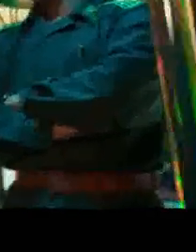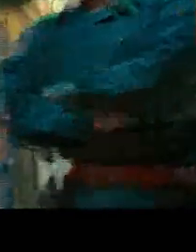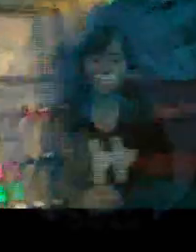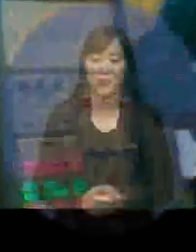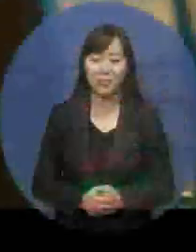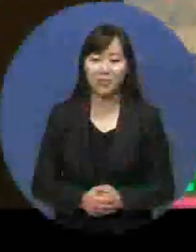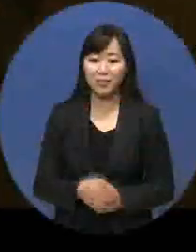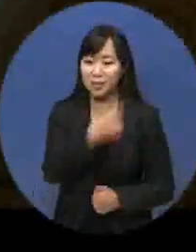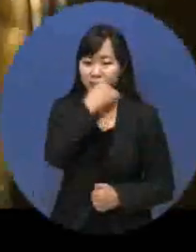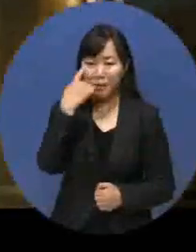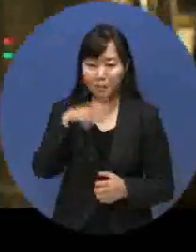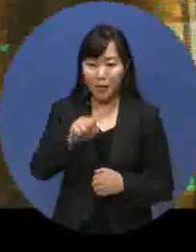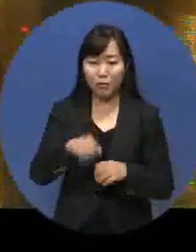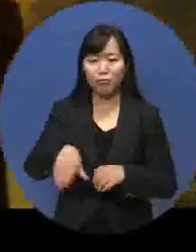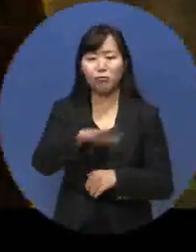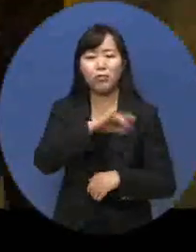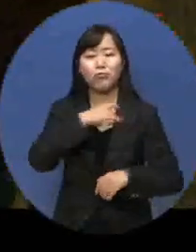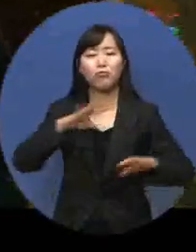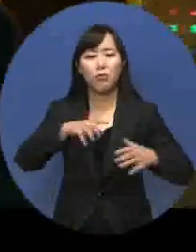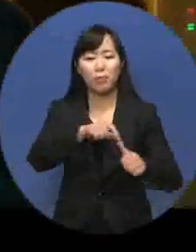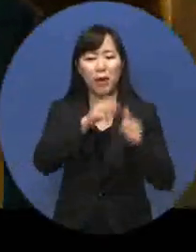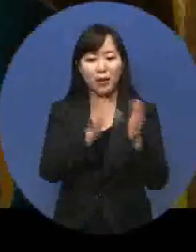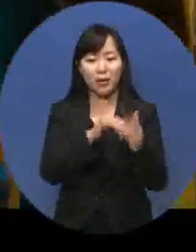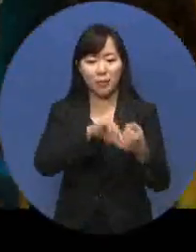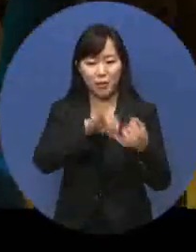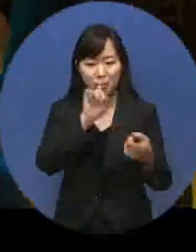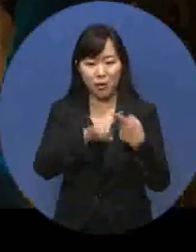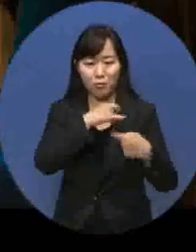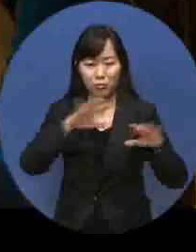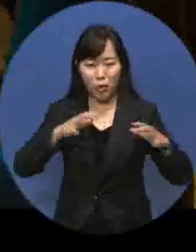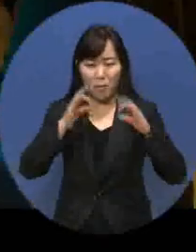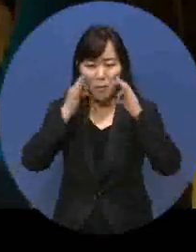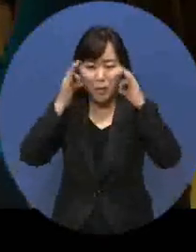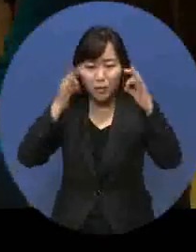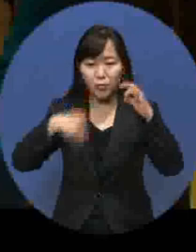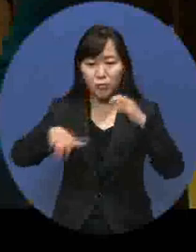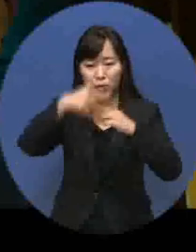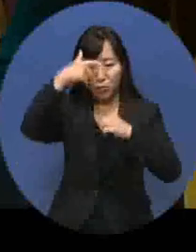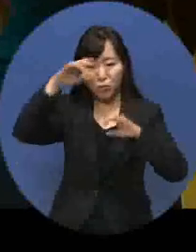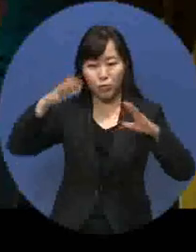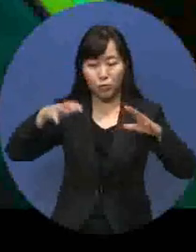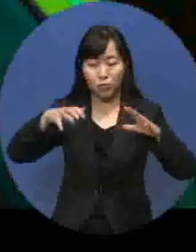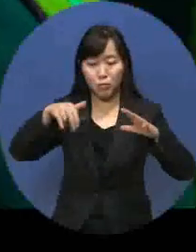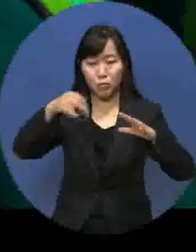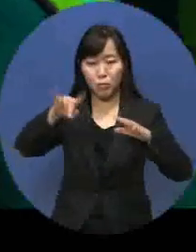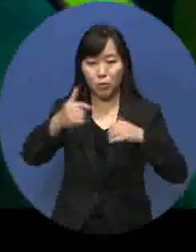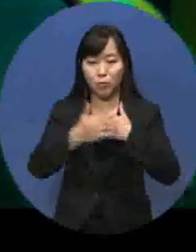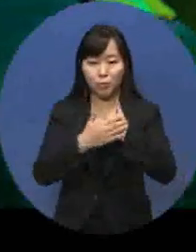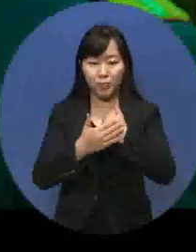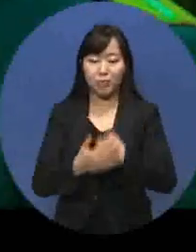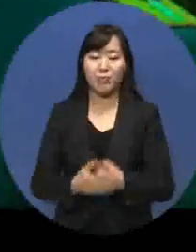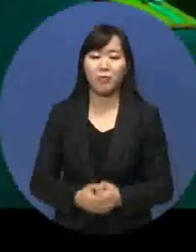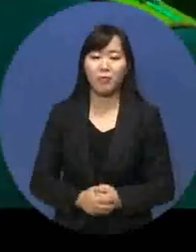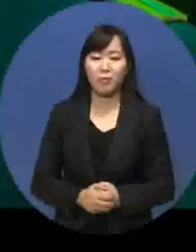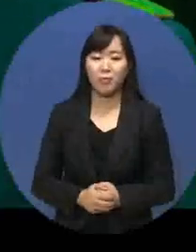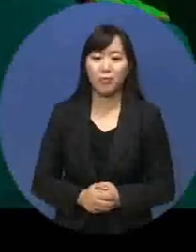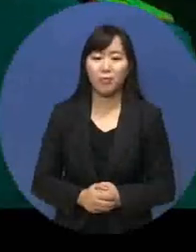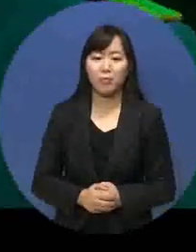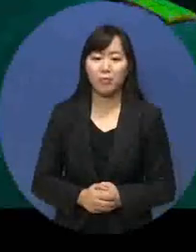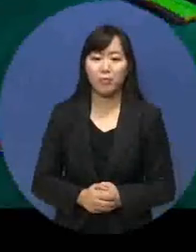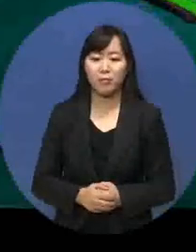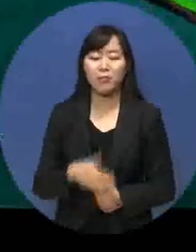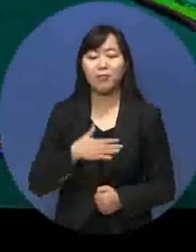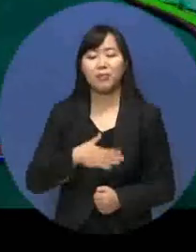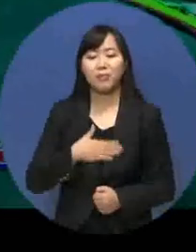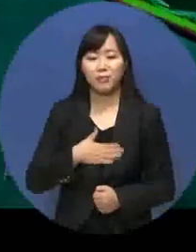정치. 대체 와만 장주하러 중국 안자오 웨이장. 중국 이해야 진제이다. 그래, 라이바 와만.